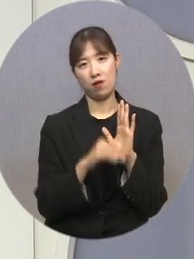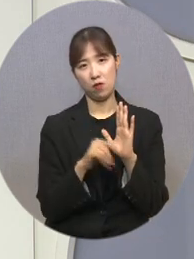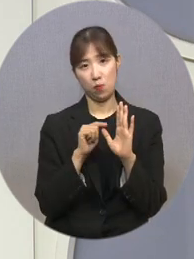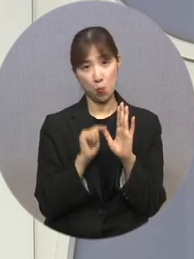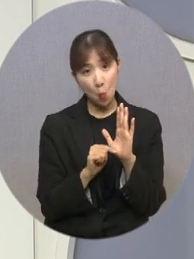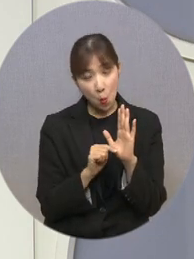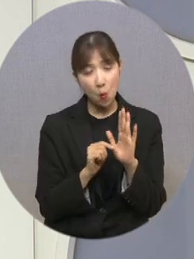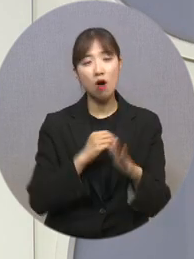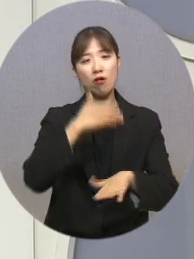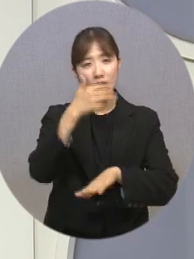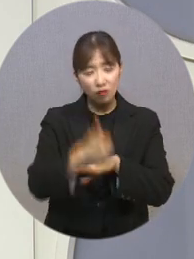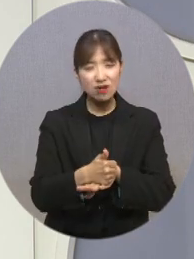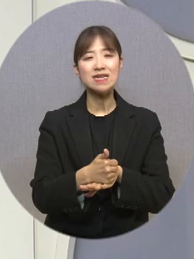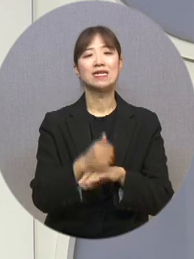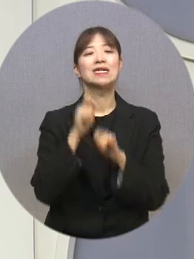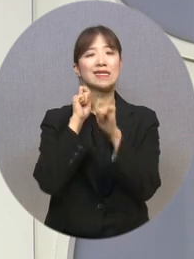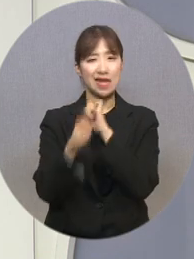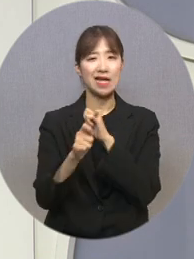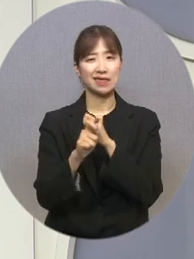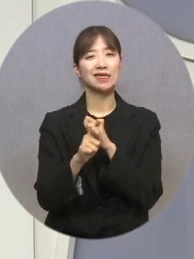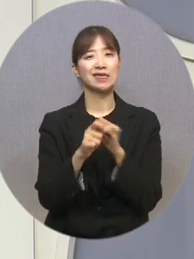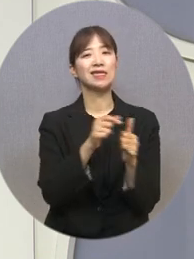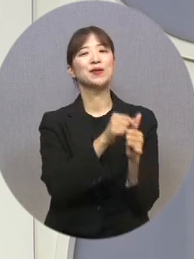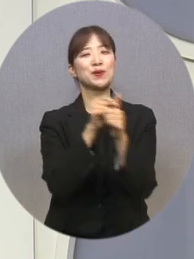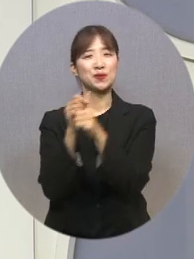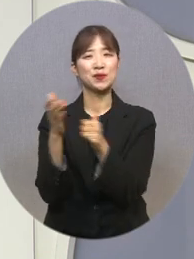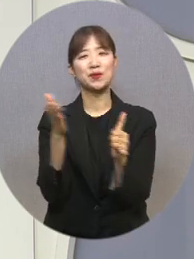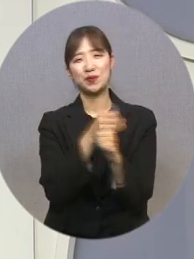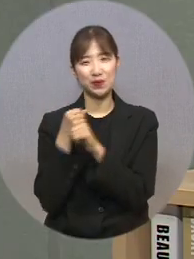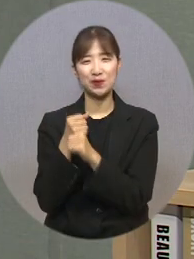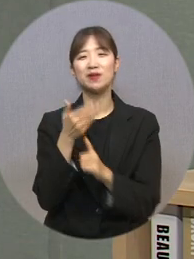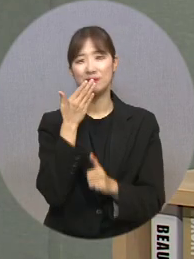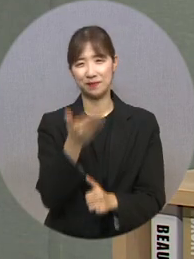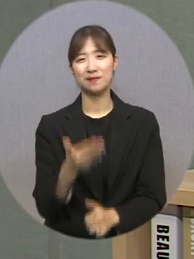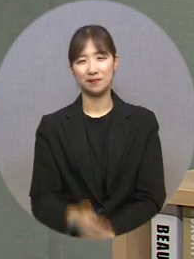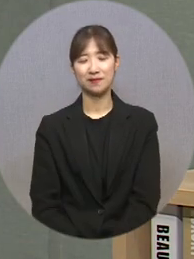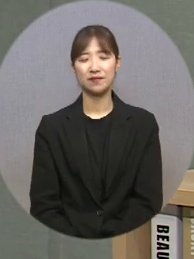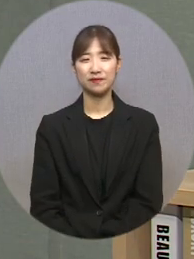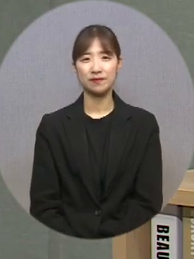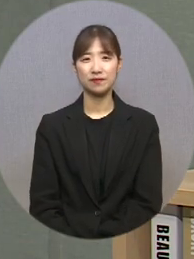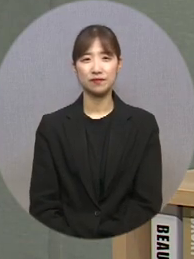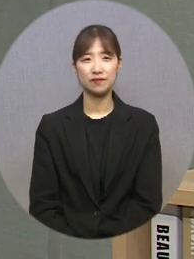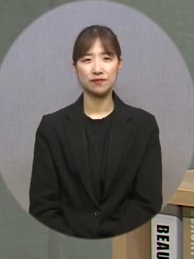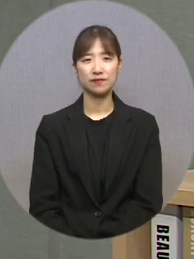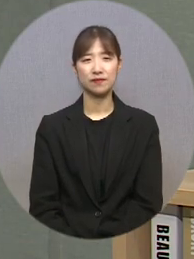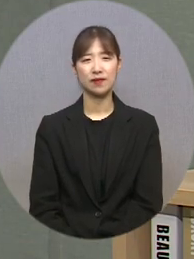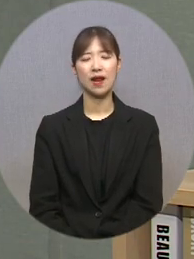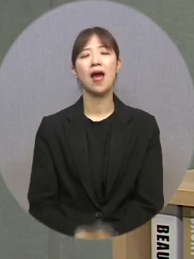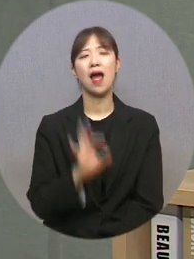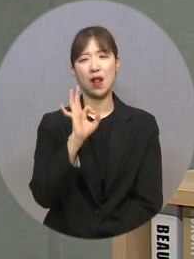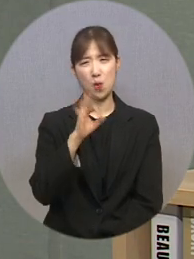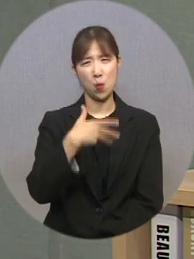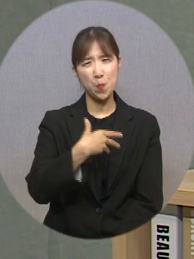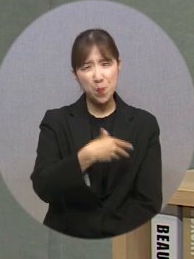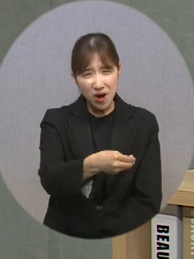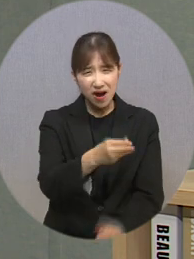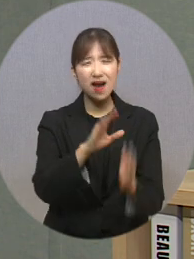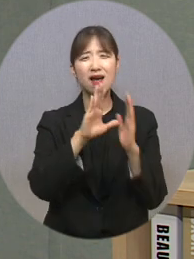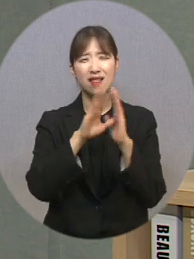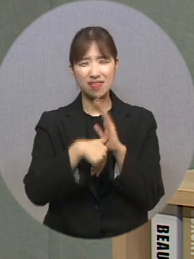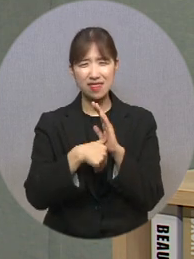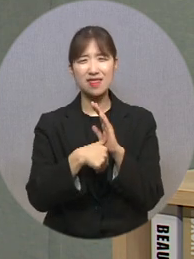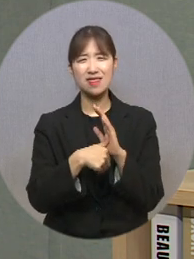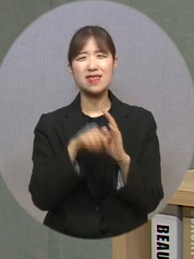상당 부분 그 사기 혐의를 밝힐 수가 있을 겁니다. 아 그러니까 돈을 빌려줄 때 어떤